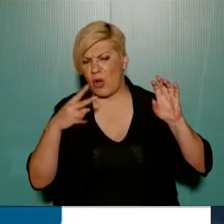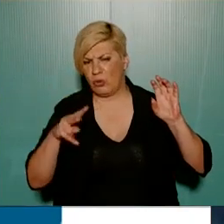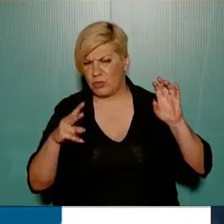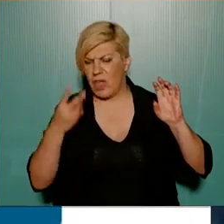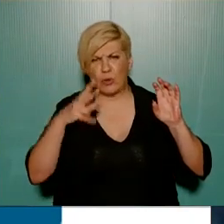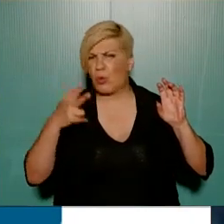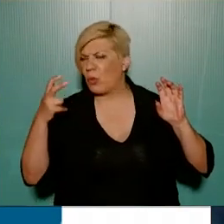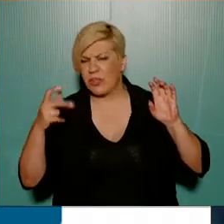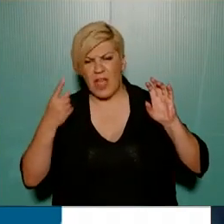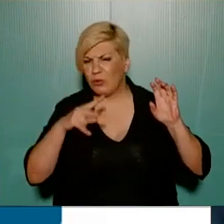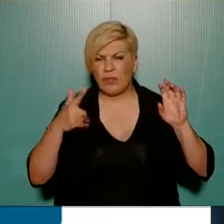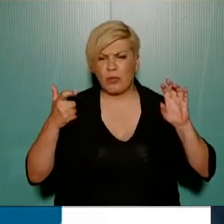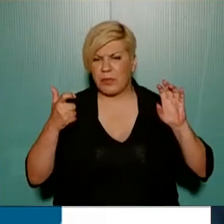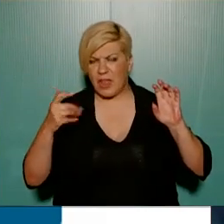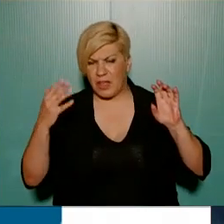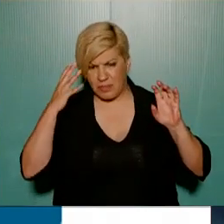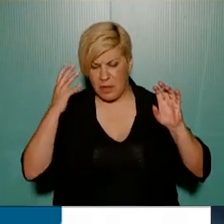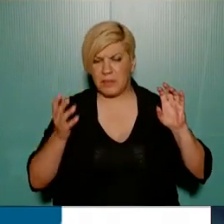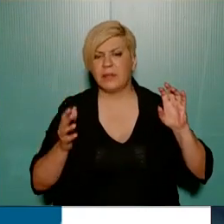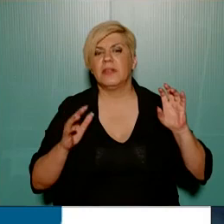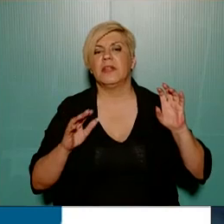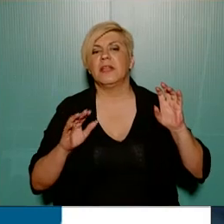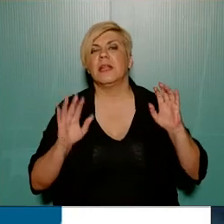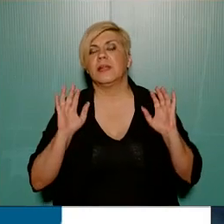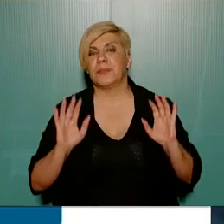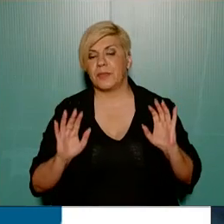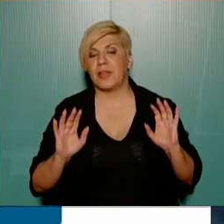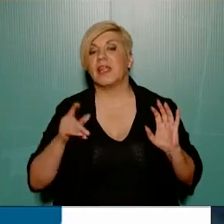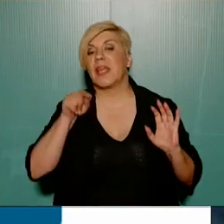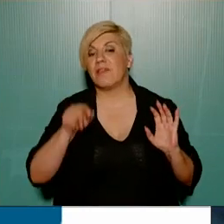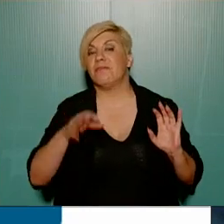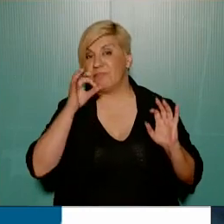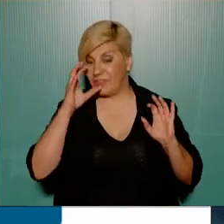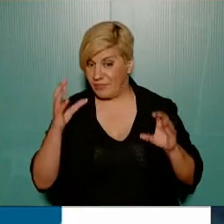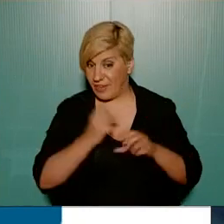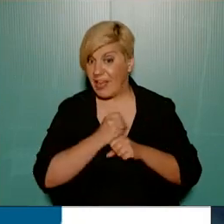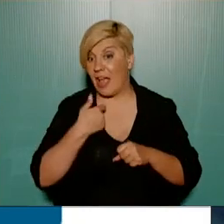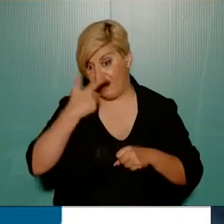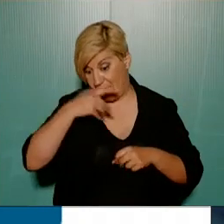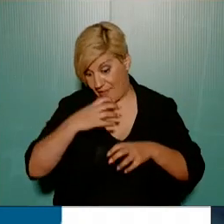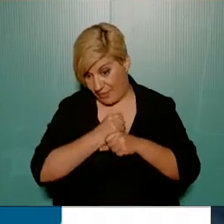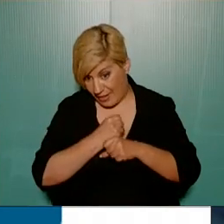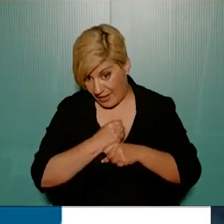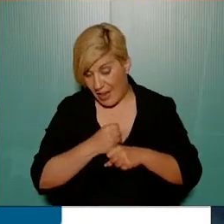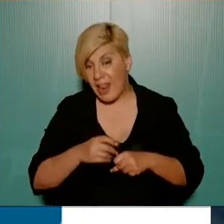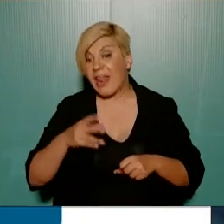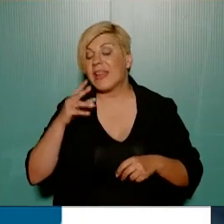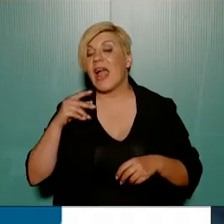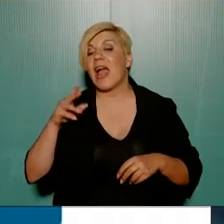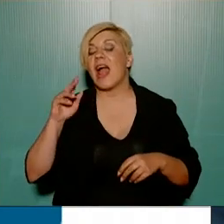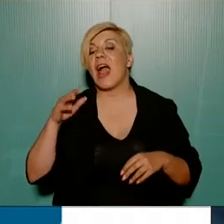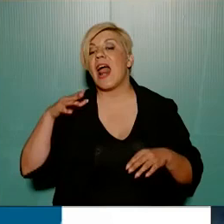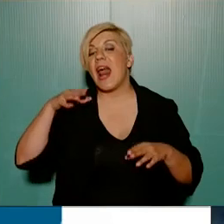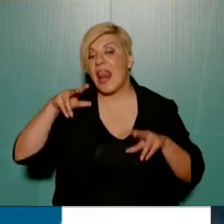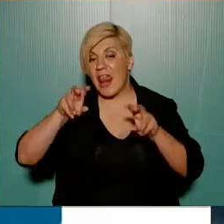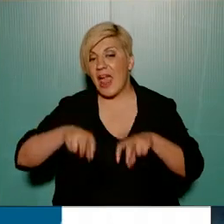280, κάτι 270, ένα τέτοιο νούμερο που θυμάμαι. Να ολοκληρώσουμε. Λοιπόν, και μάλιστα είχα βρει στα ναυπηγεία, γιατί υπάρχει